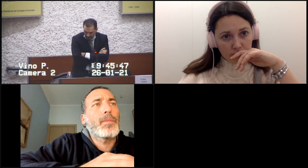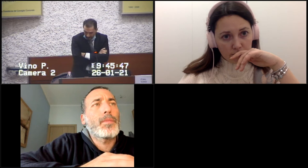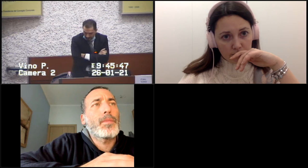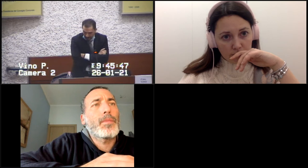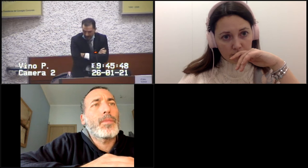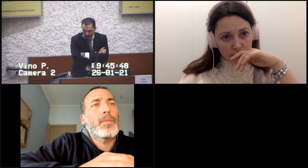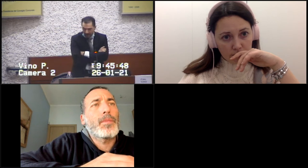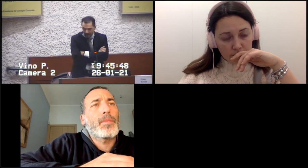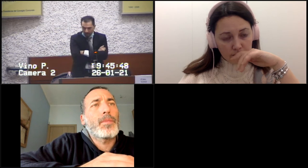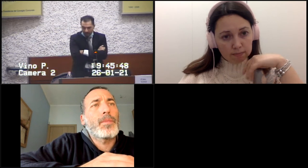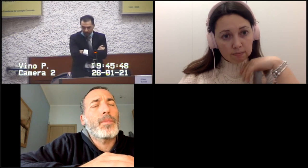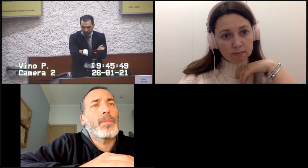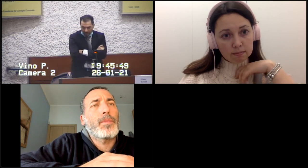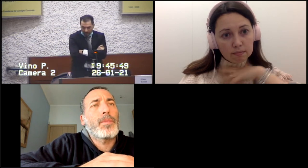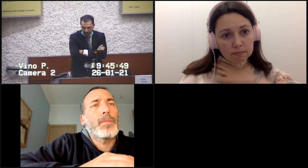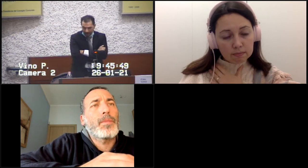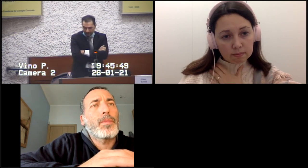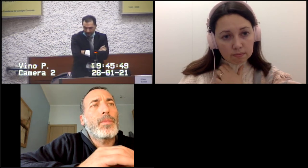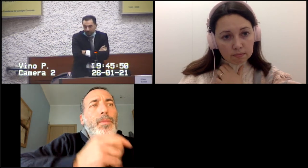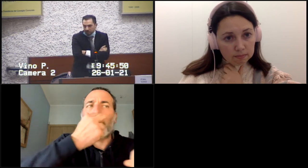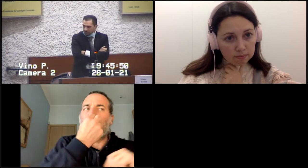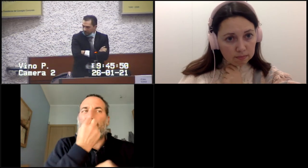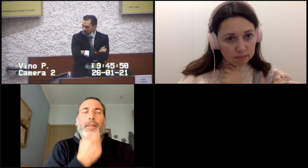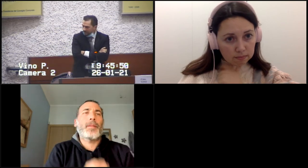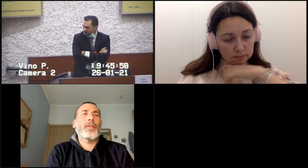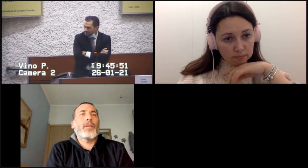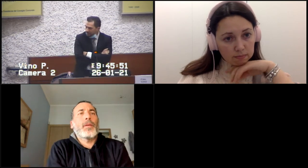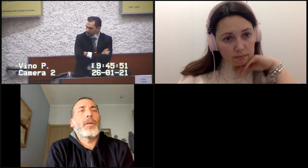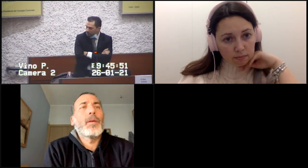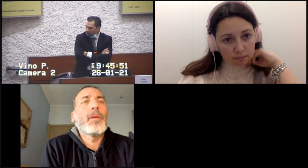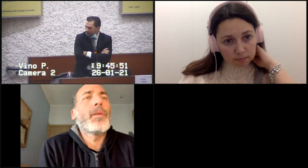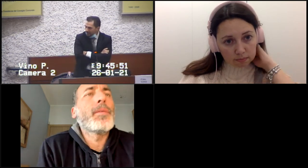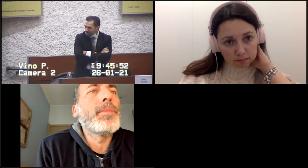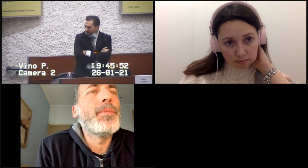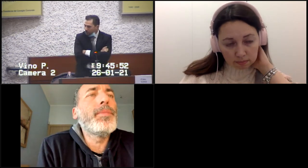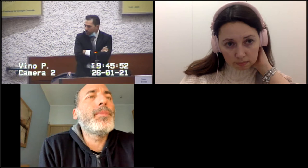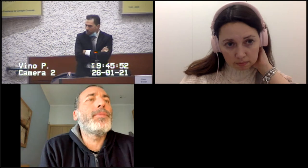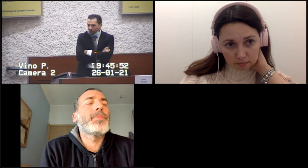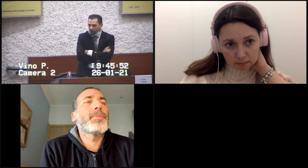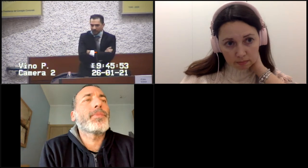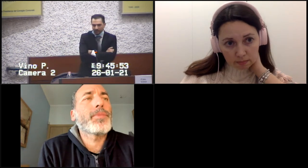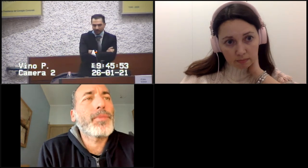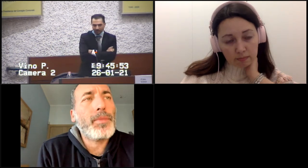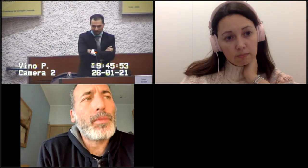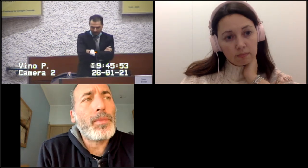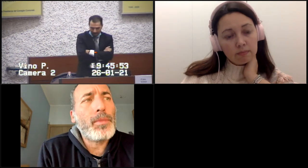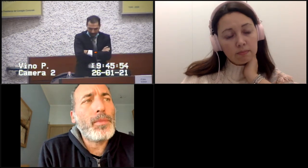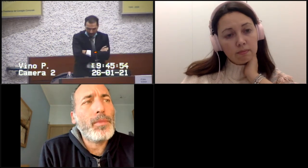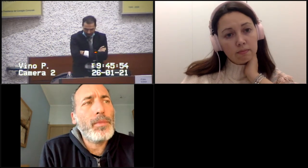effetti andiamo verso una sorta di, passatemi in termini, di autonomia nella decisione, quindi